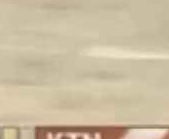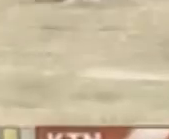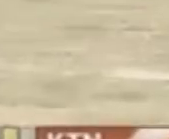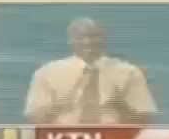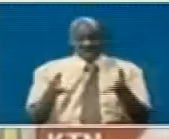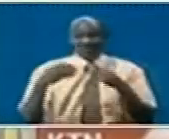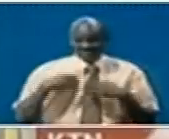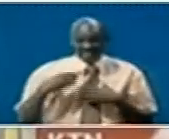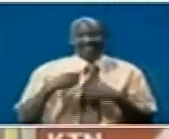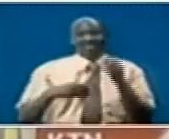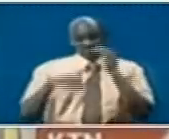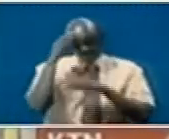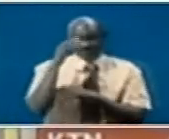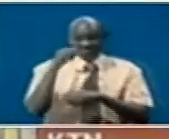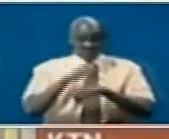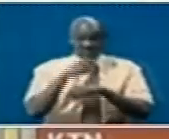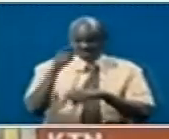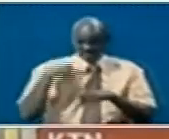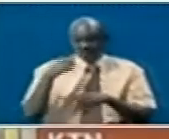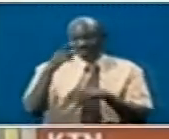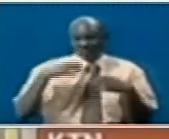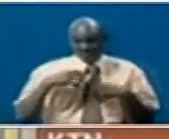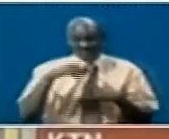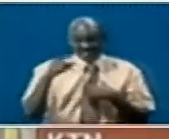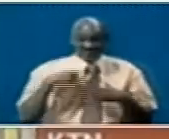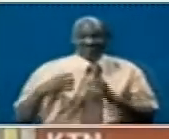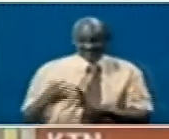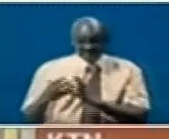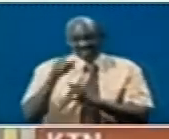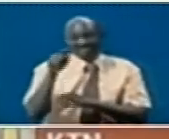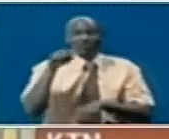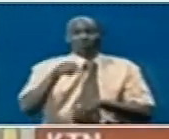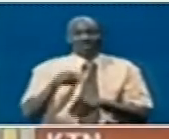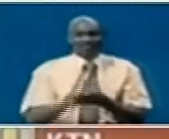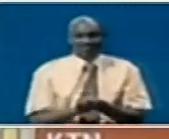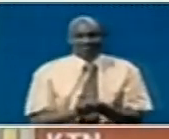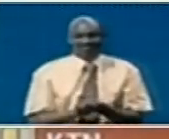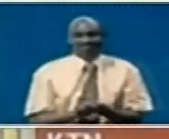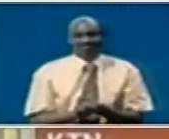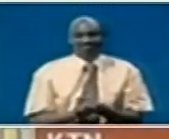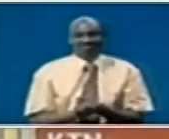uwanja wa chuo kikuu cha Dar es Salaam ulikuwa mwenyeji wa mechi za raga mapema hii leo.